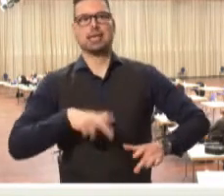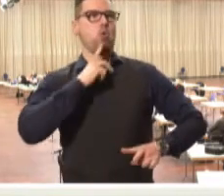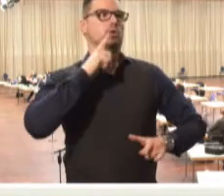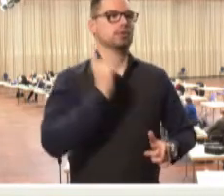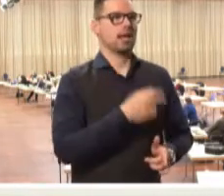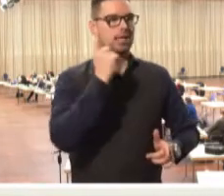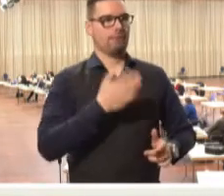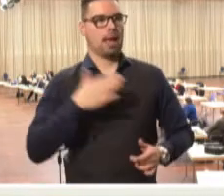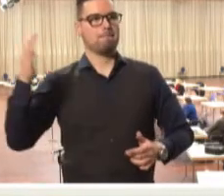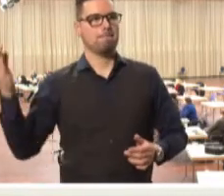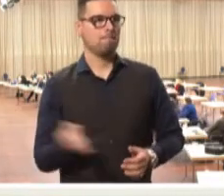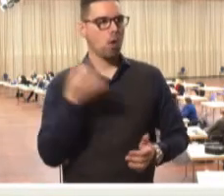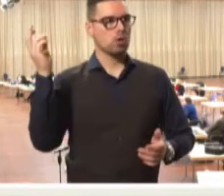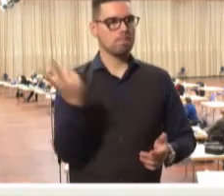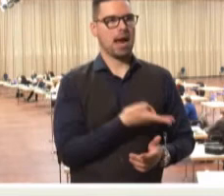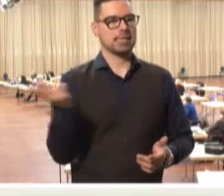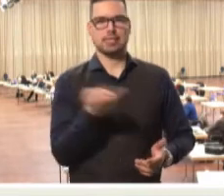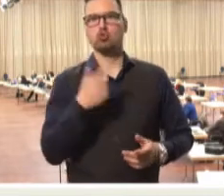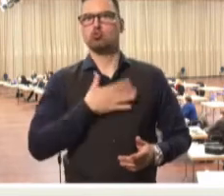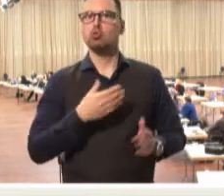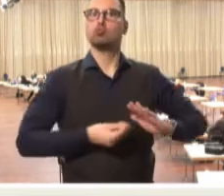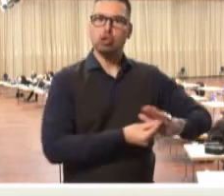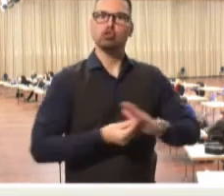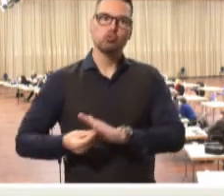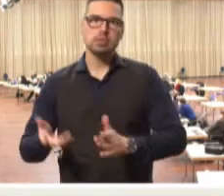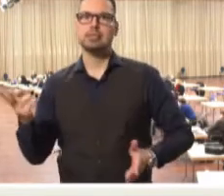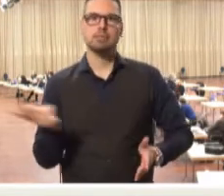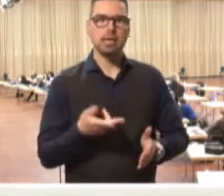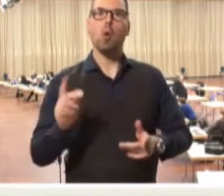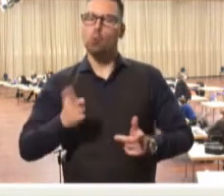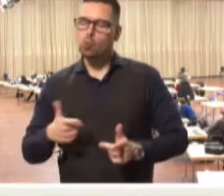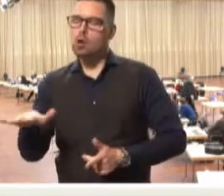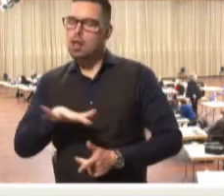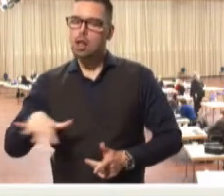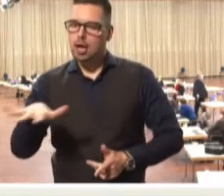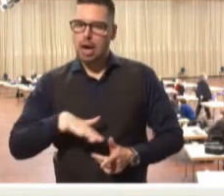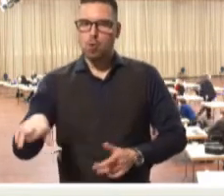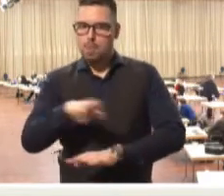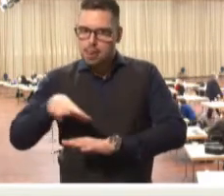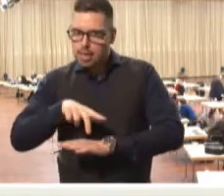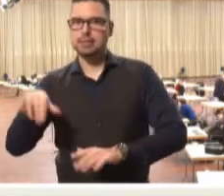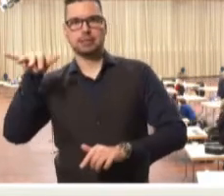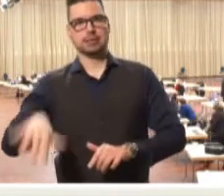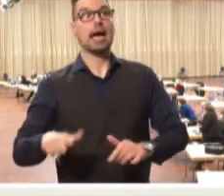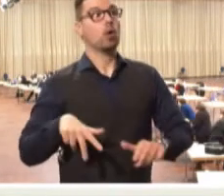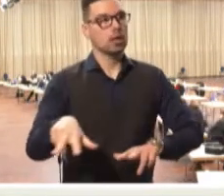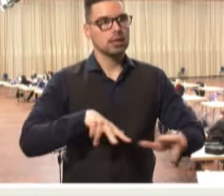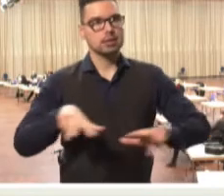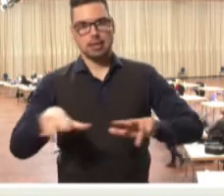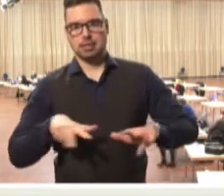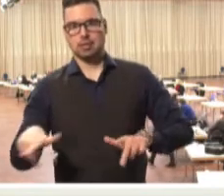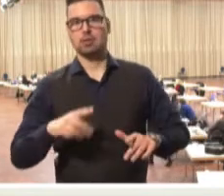sagen, wir brauchen beides und wir unterstützen insbesondere auch den ländlichen Raum. Und es war diese Landesregierung, die durch eine Erhöhung